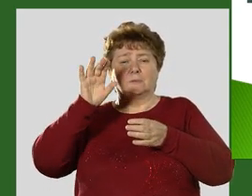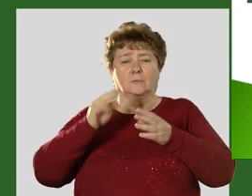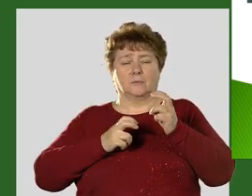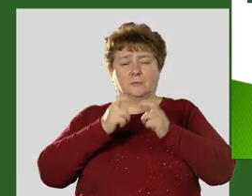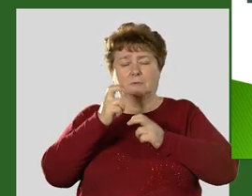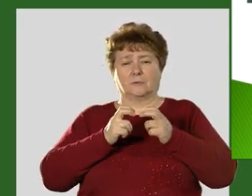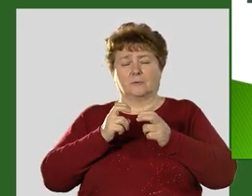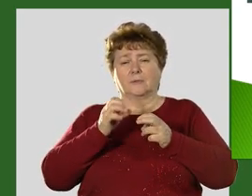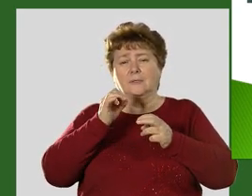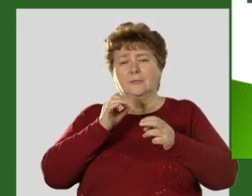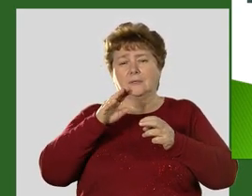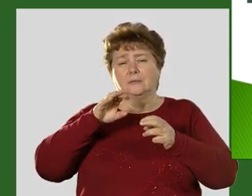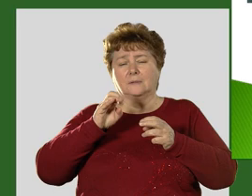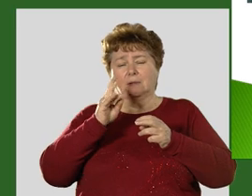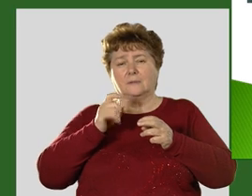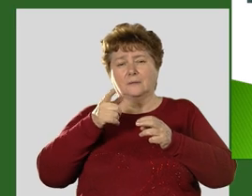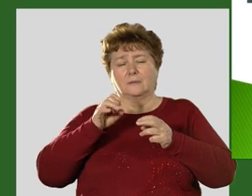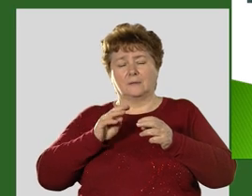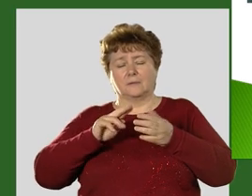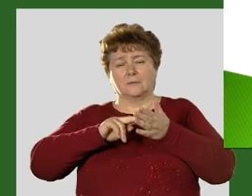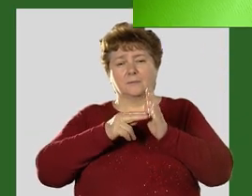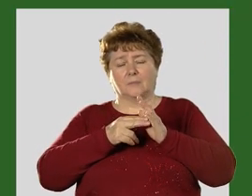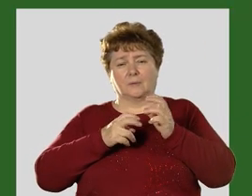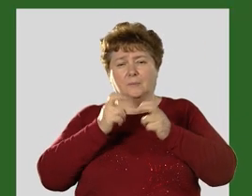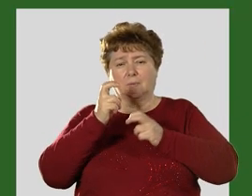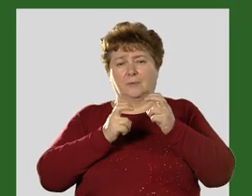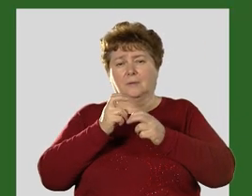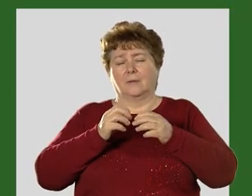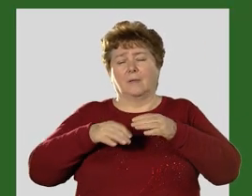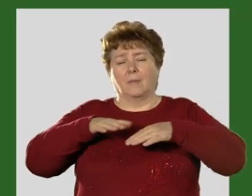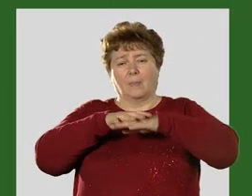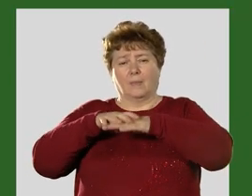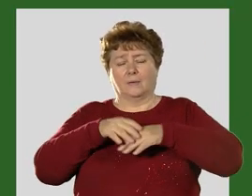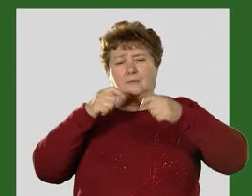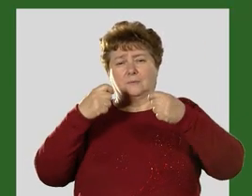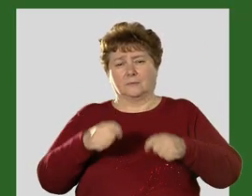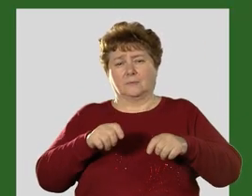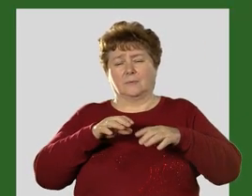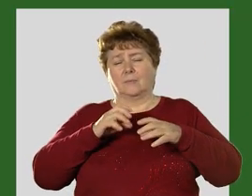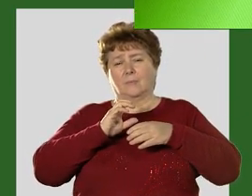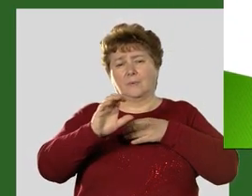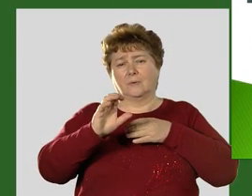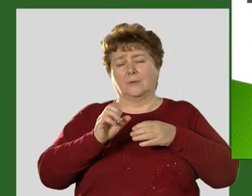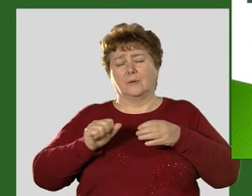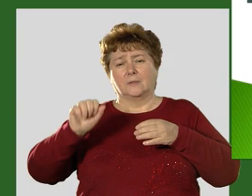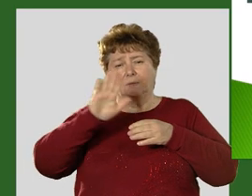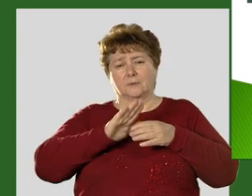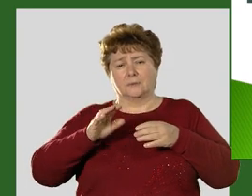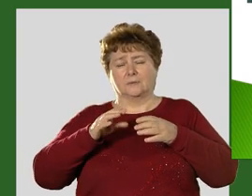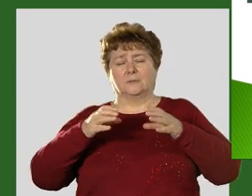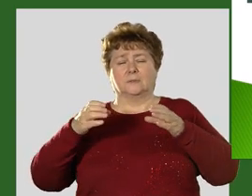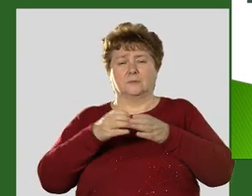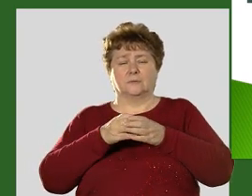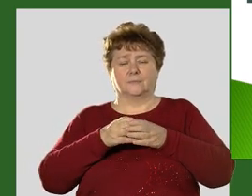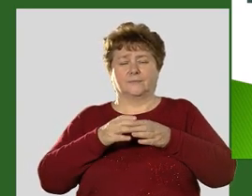завод «Интерглаз». В планах предприятия выход на рынок сбыта продукции стран азиатского